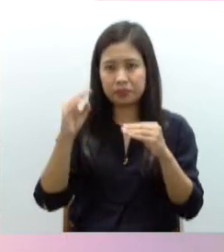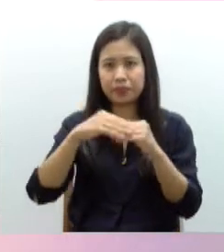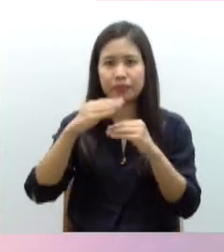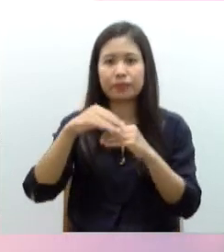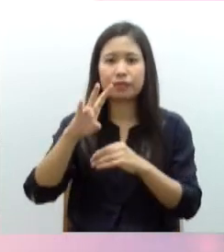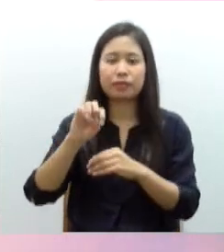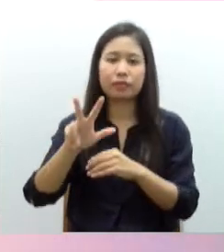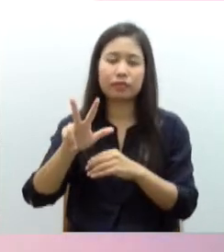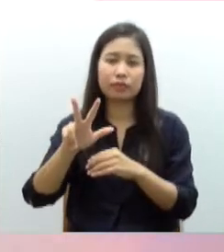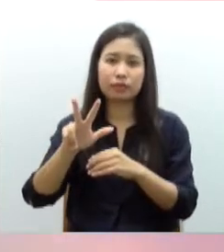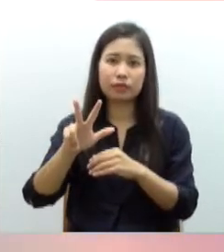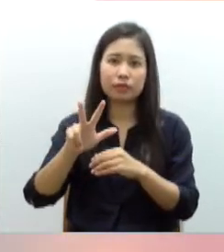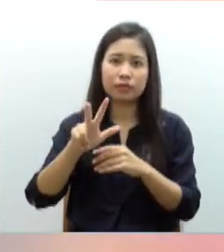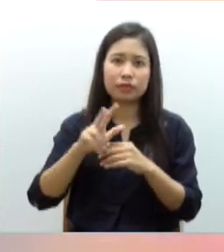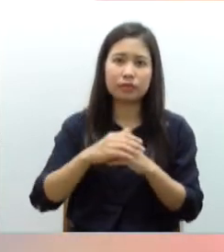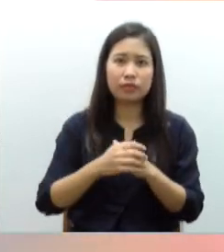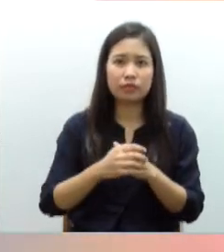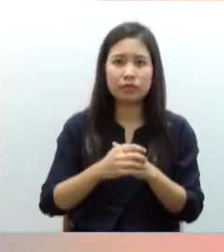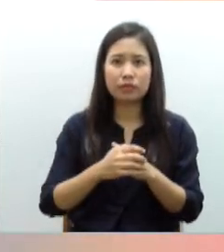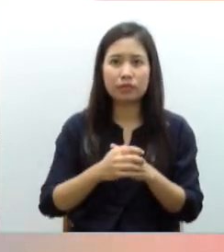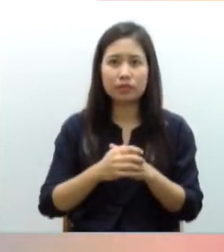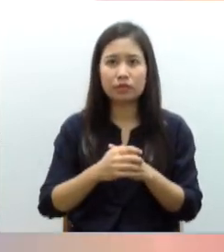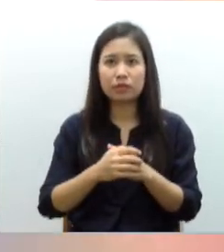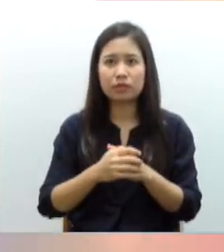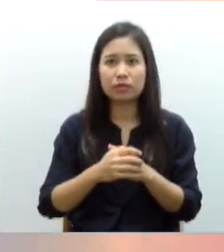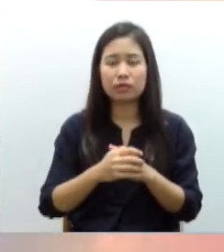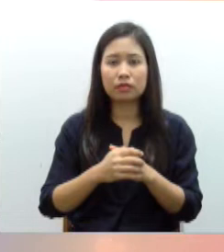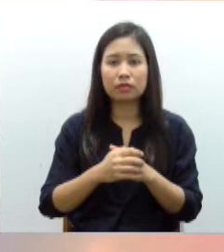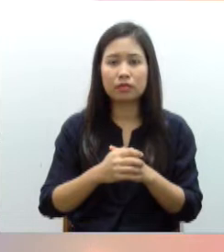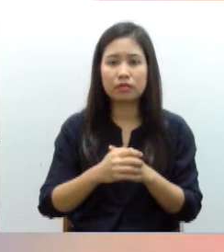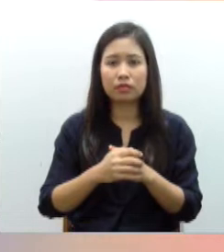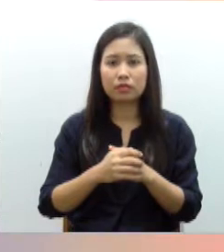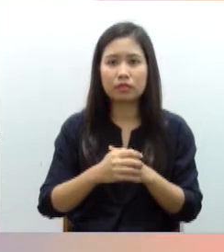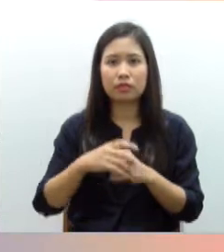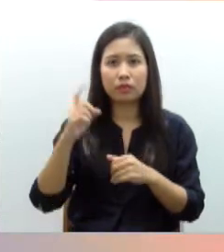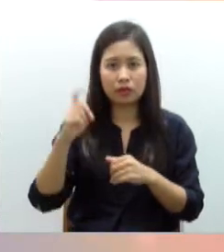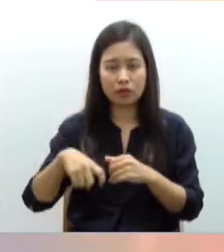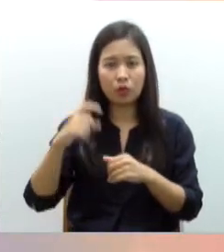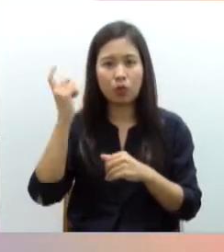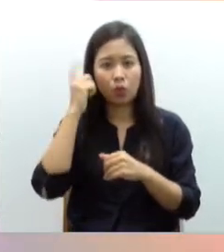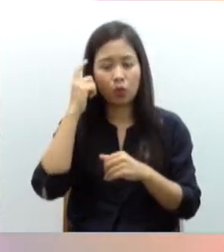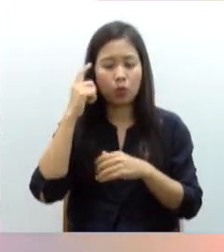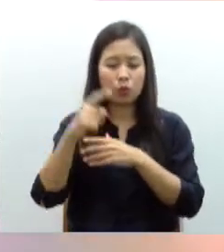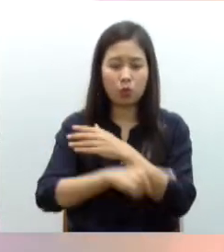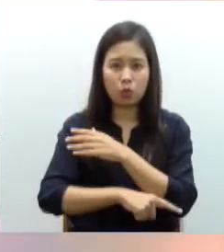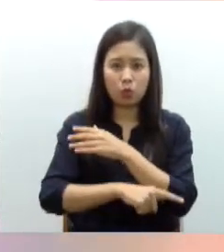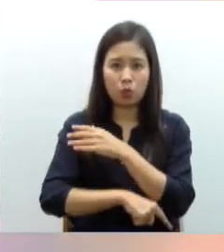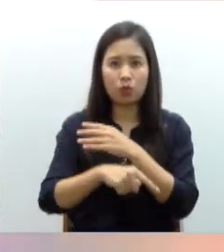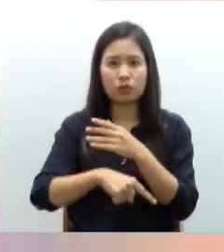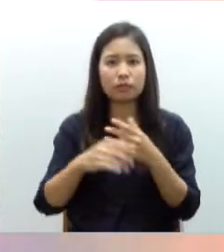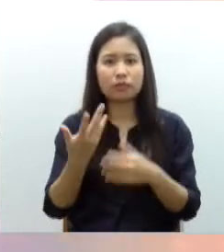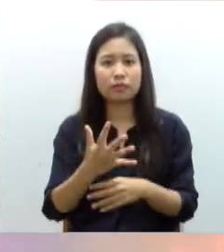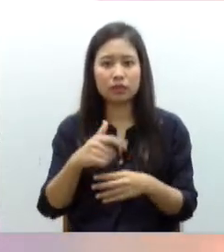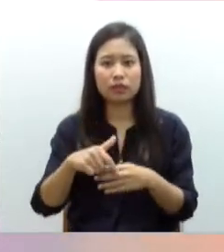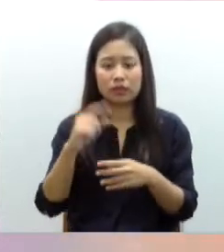ำดับใน180ประเทศที่มีการประเมินนั้นเราก็ต้องอย่างน้อยไม่เกินลำดับที่20ถ้าเราคำนึงถึงคะ